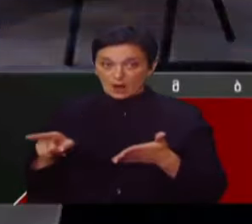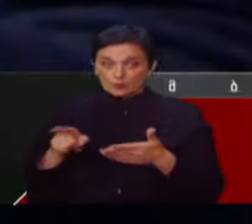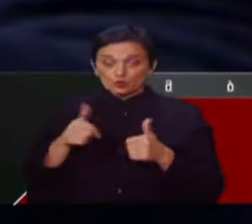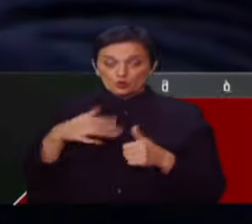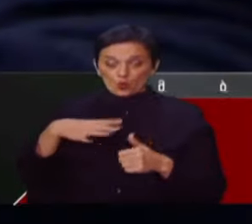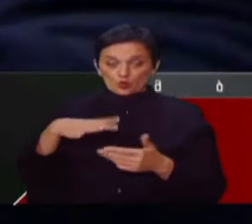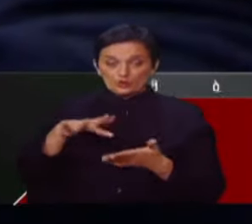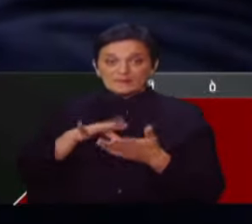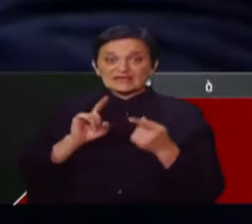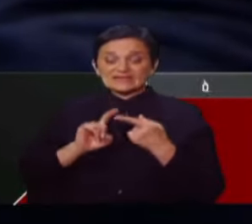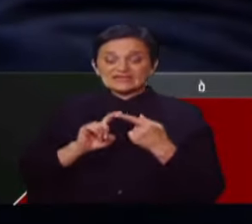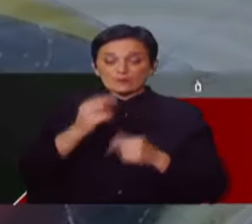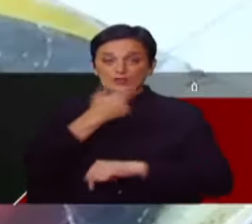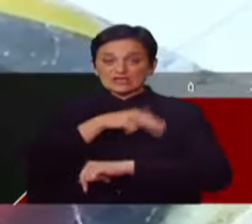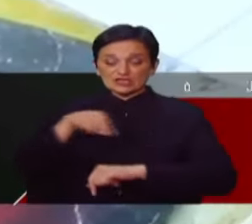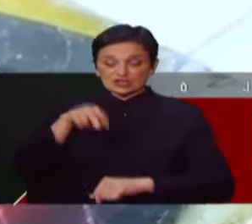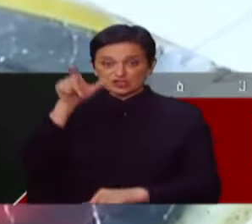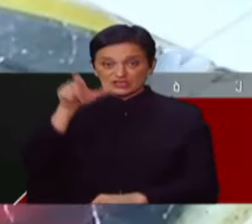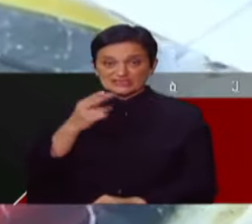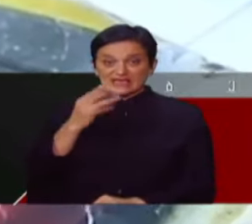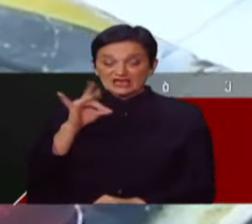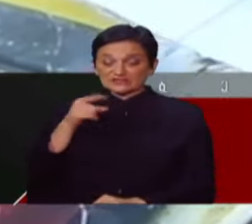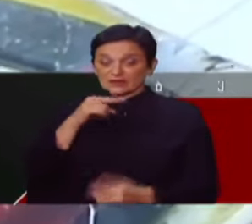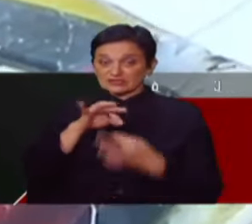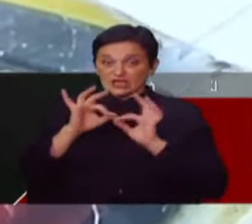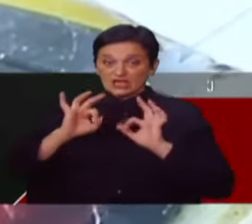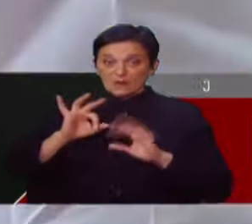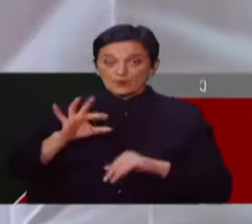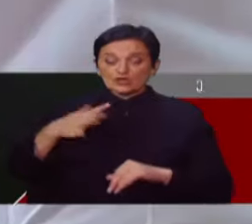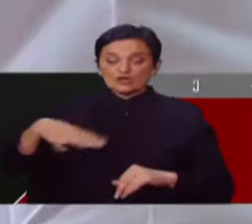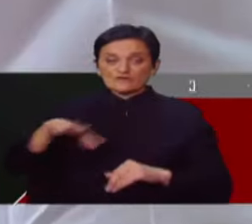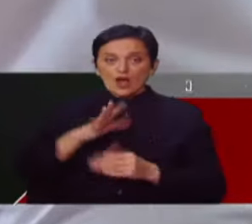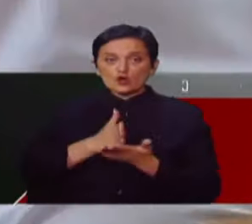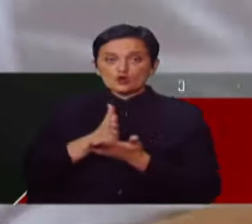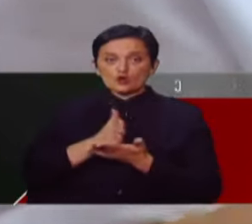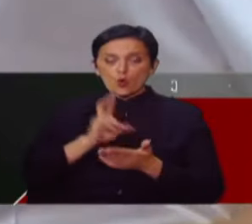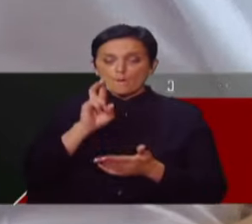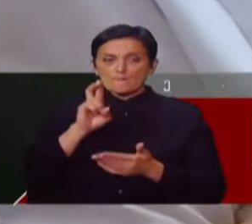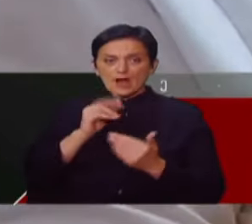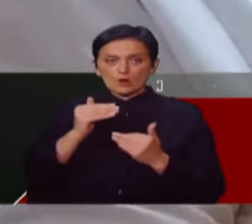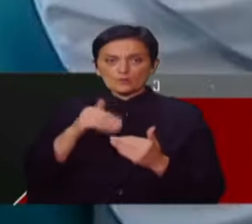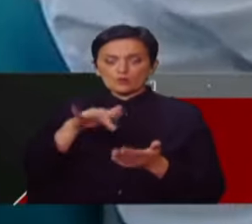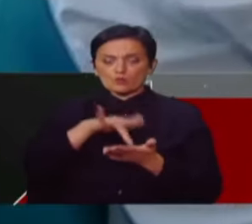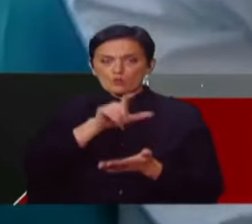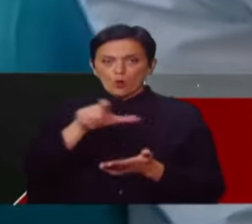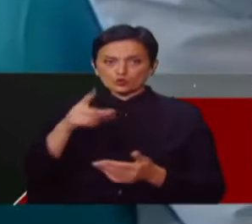როგორც ის ინფექციური კლინიკის დირექტორმა თენგიზ სერცვაძემ განმარტა, ქვეყანაში ქრონიკული B ჰეპატიტი მოზრდილი